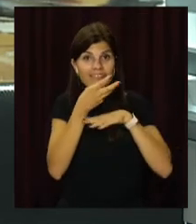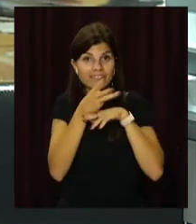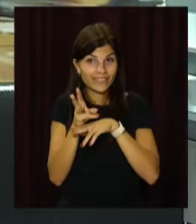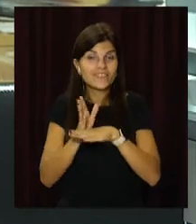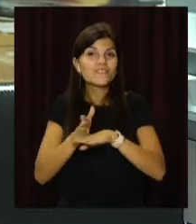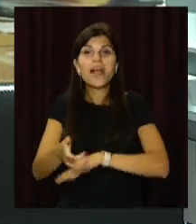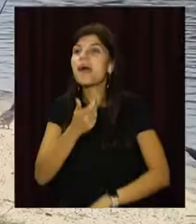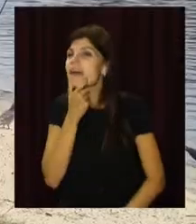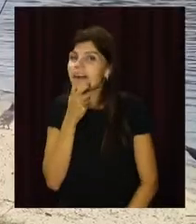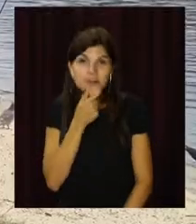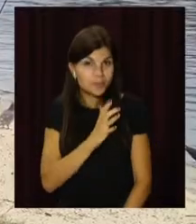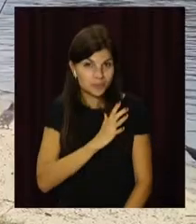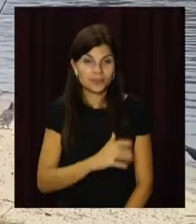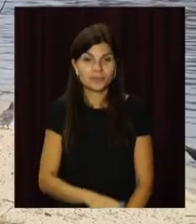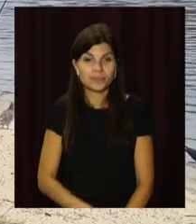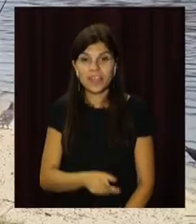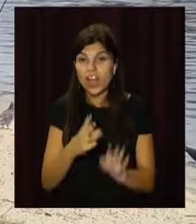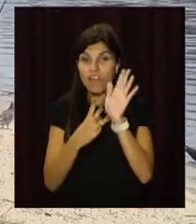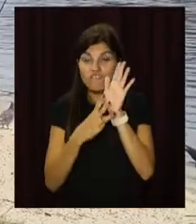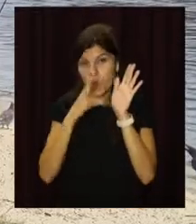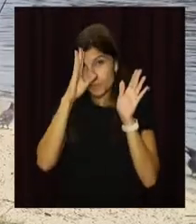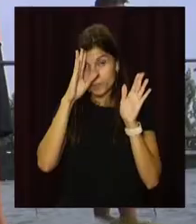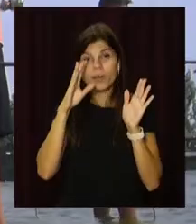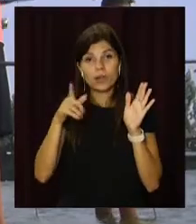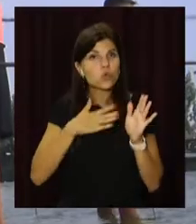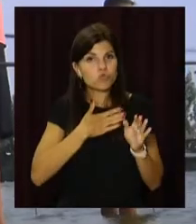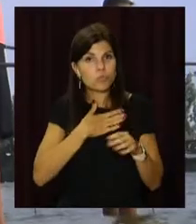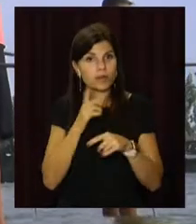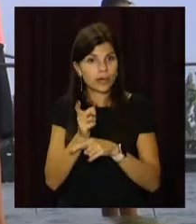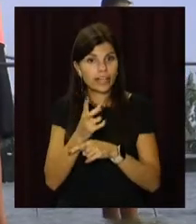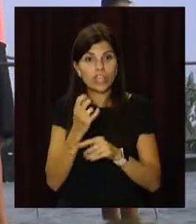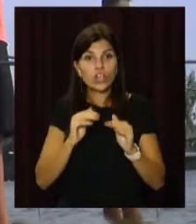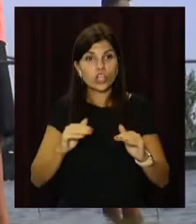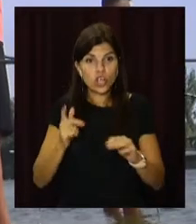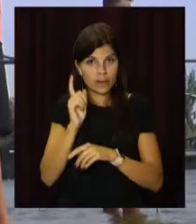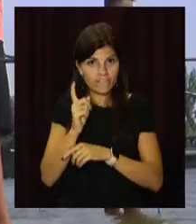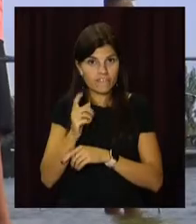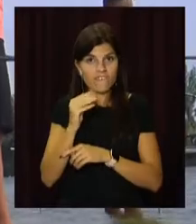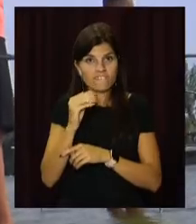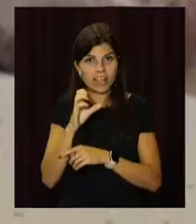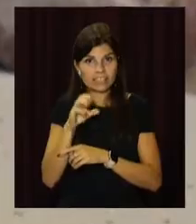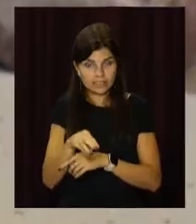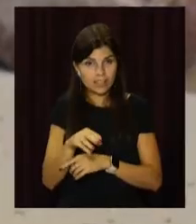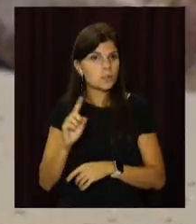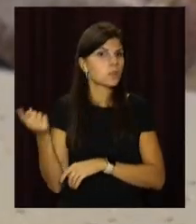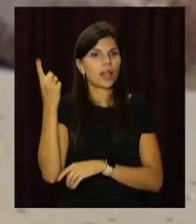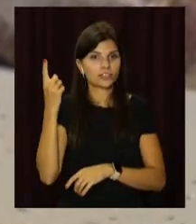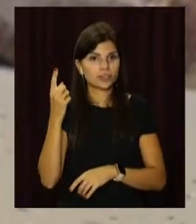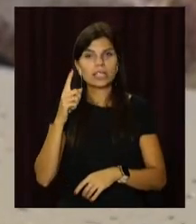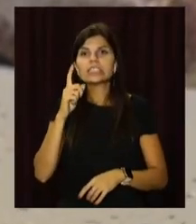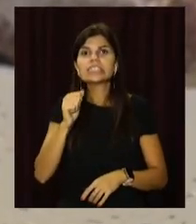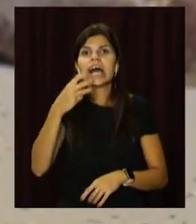відкритого. Восьмирічний Данило полюбляє рибалити. На дитячий риболовний фест завітав одним із перших. За півгодини